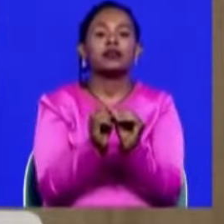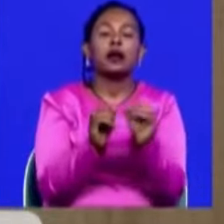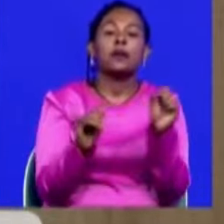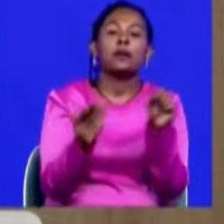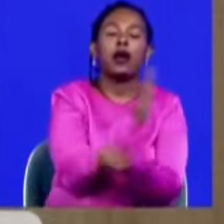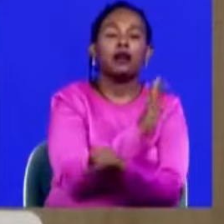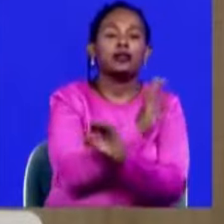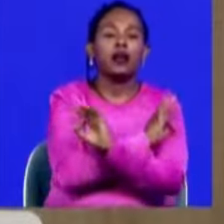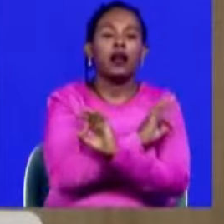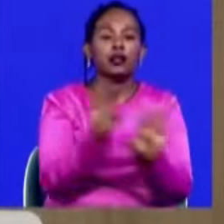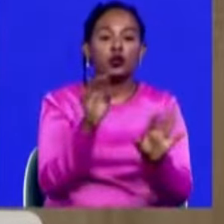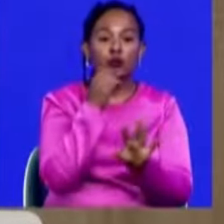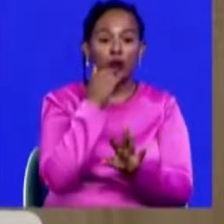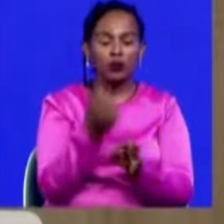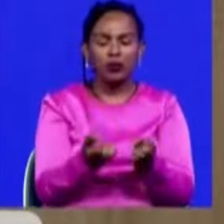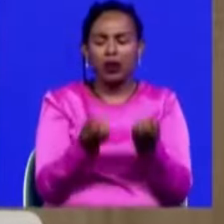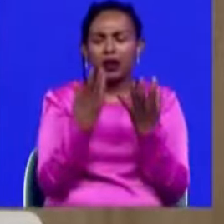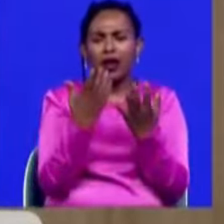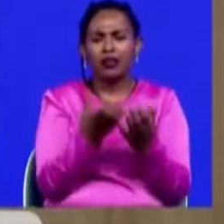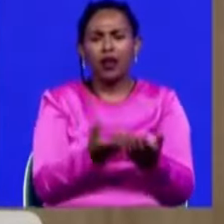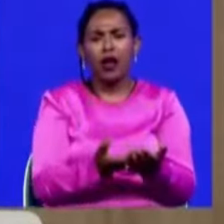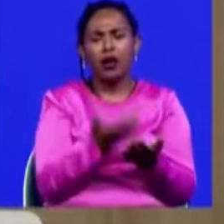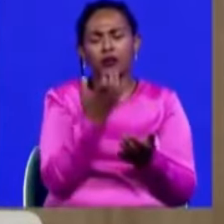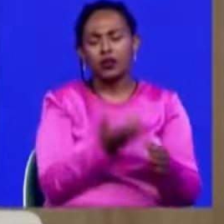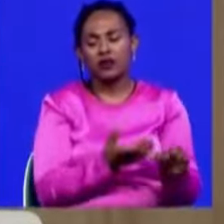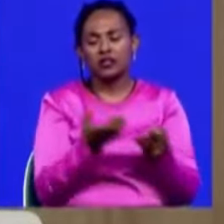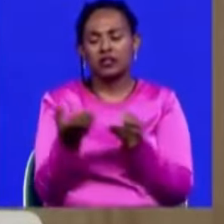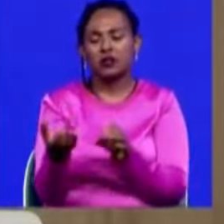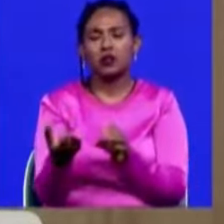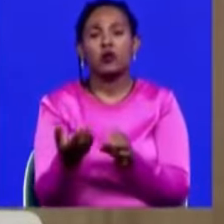ብቃት የላቸውም በሚል በርካታ ሀብት እያፈሰስን ነው።